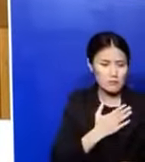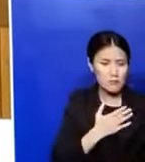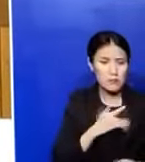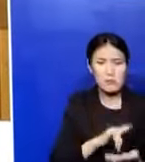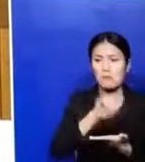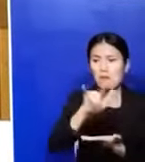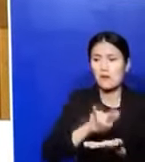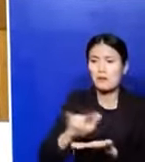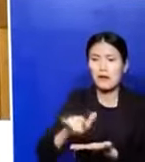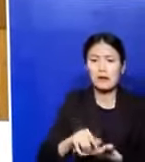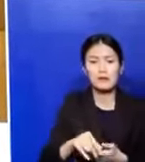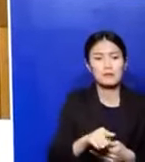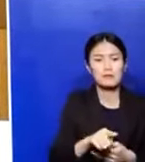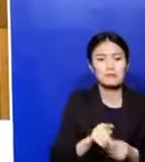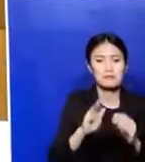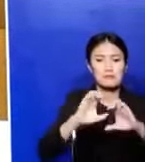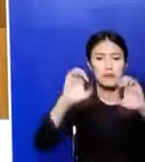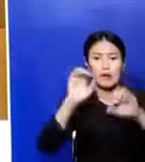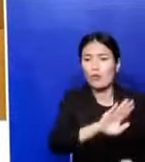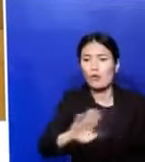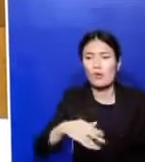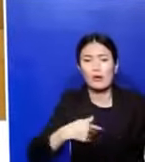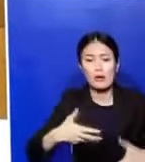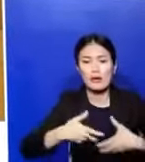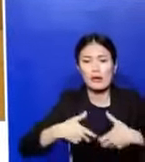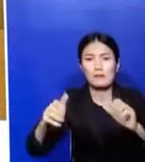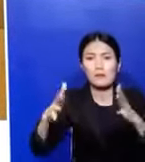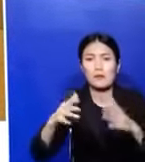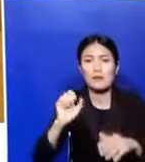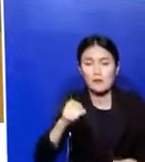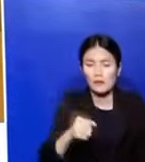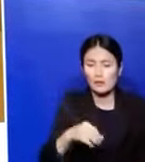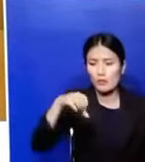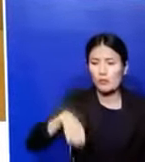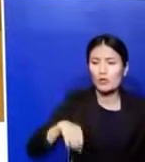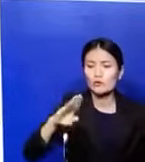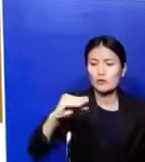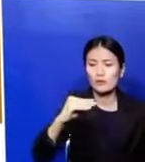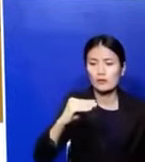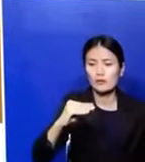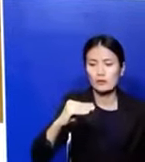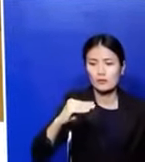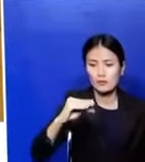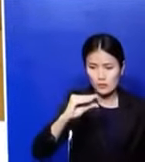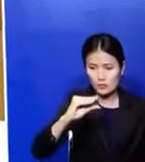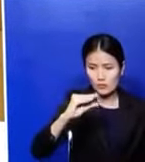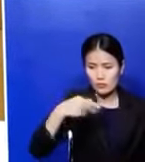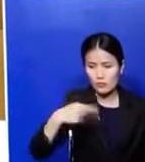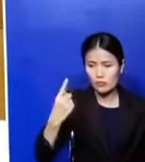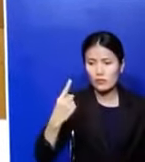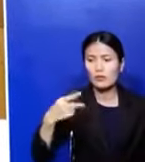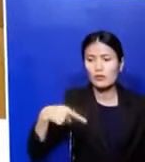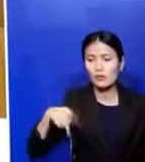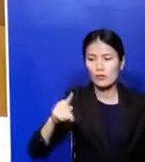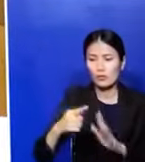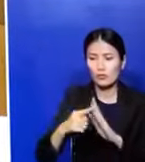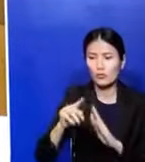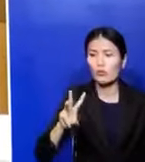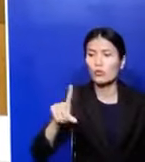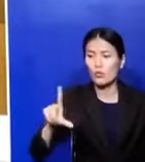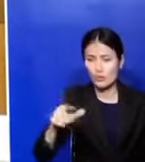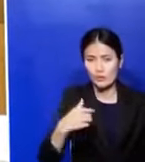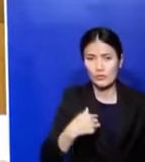ของโคเวลมันเป็นมาอย่างไรนะครับคือพูดไปพูดมาแล้วมันจะกลายเป็นว่าไม่เข้าใจกันไปซะอีกนะครับ ผมกลับเรียนอย่างนี้น